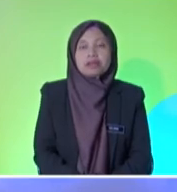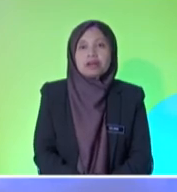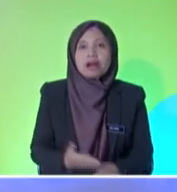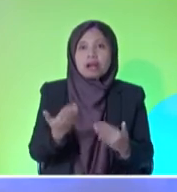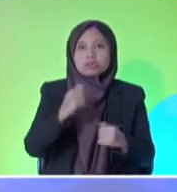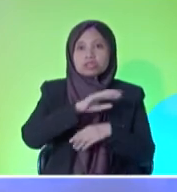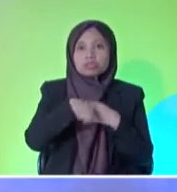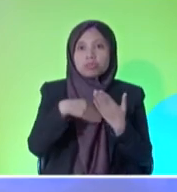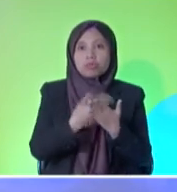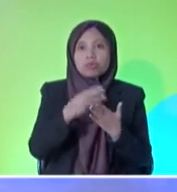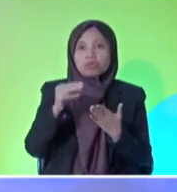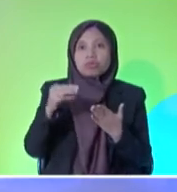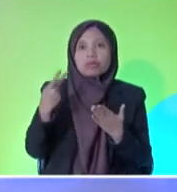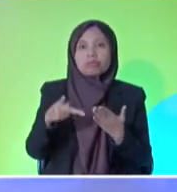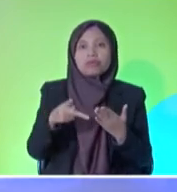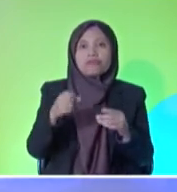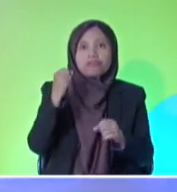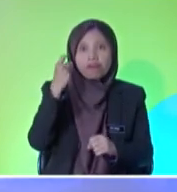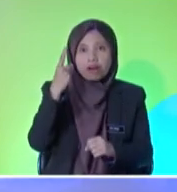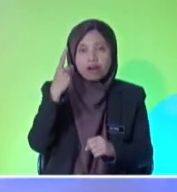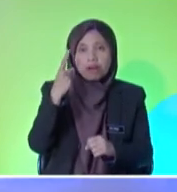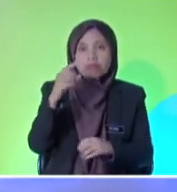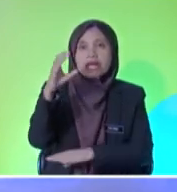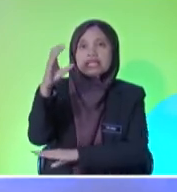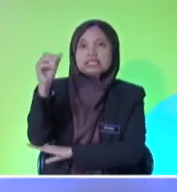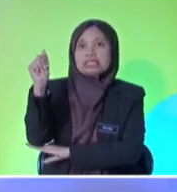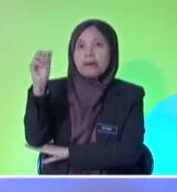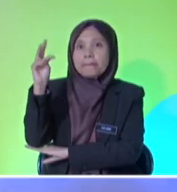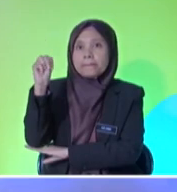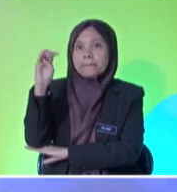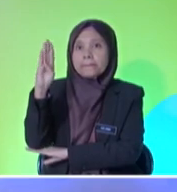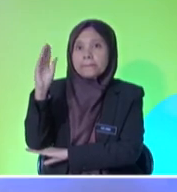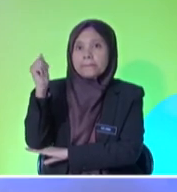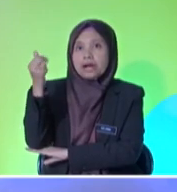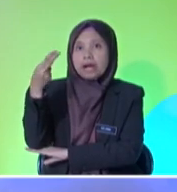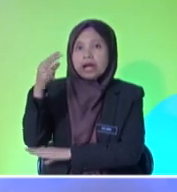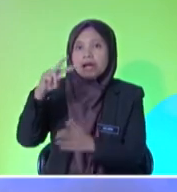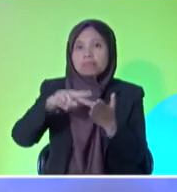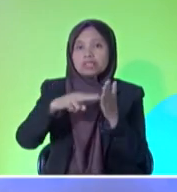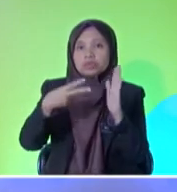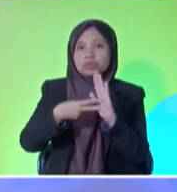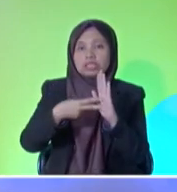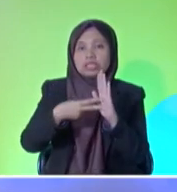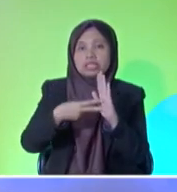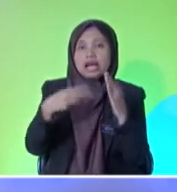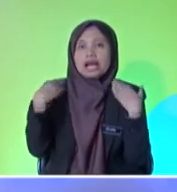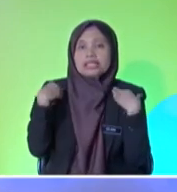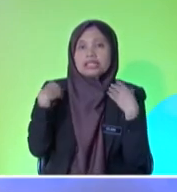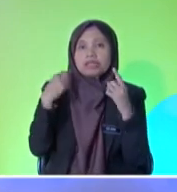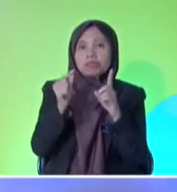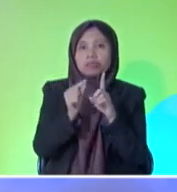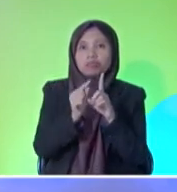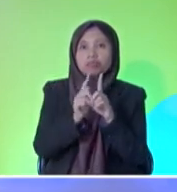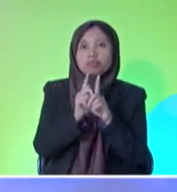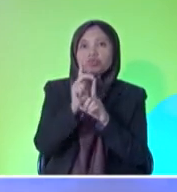di rumah pun paham itu bercambah maksudnya ada pucuk dan akar sudah keluar daripada biji